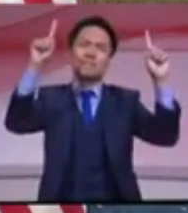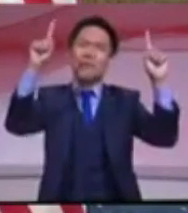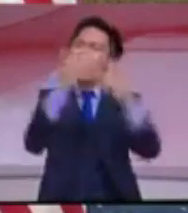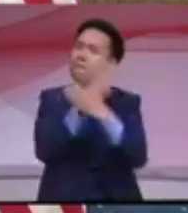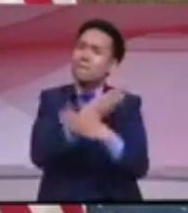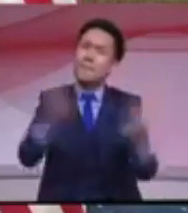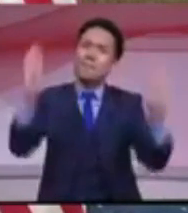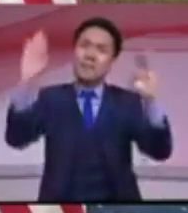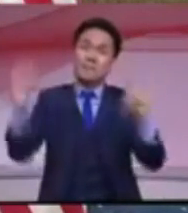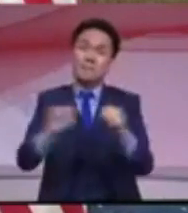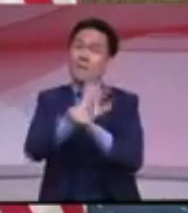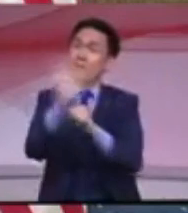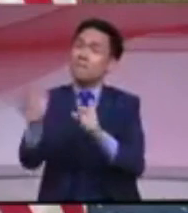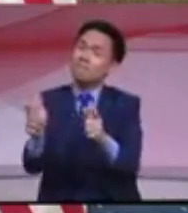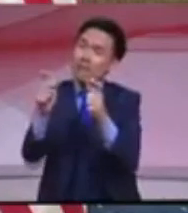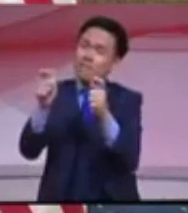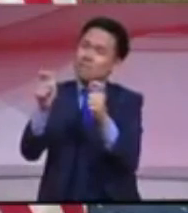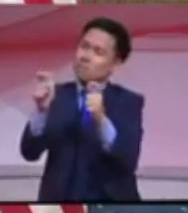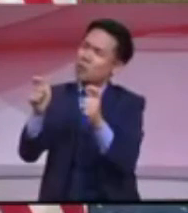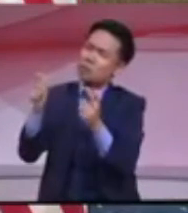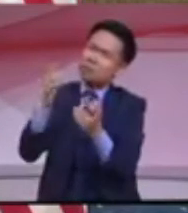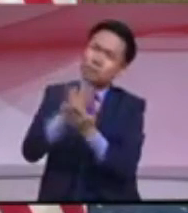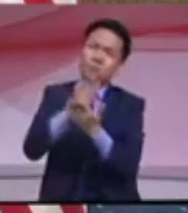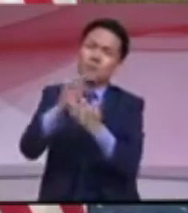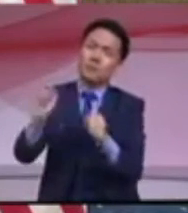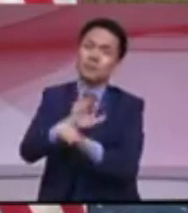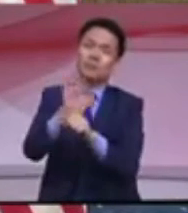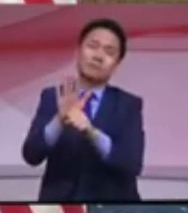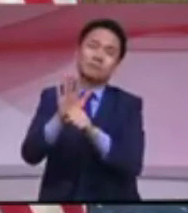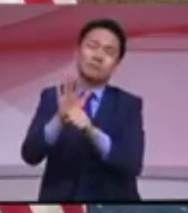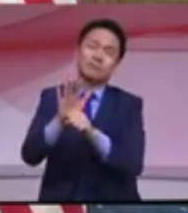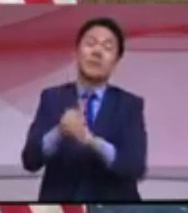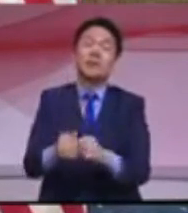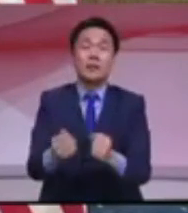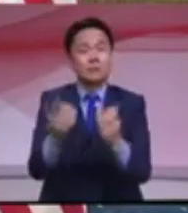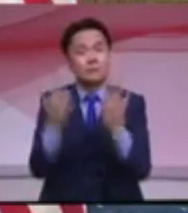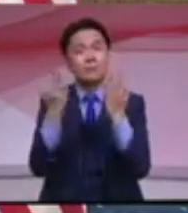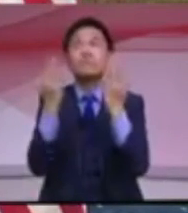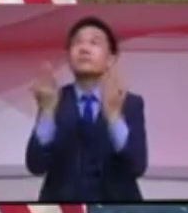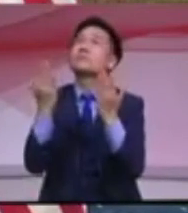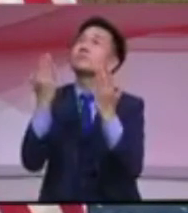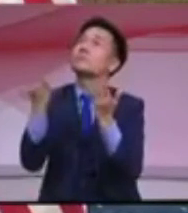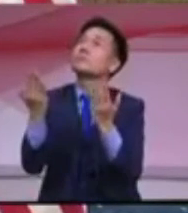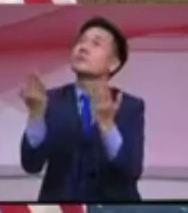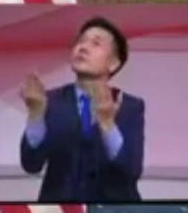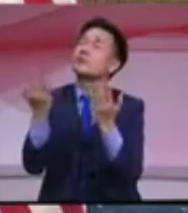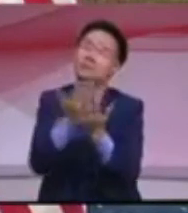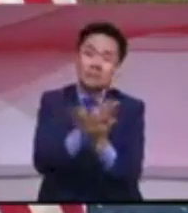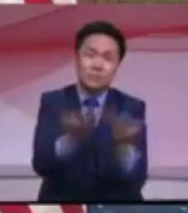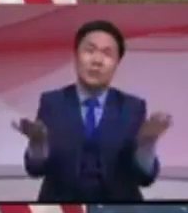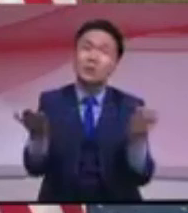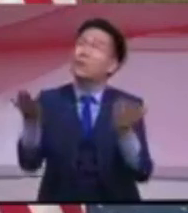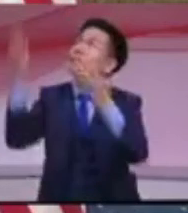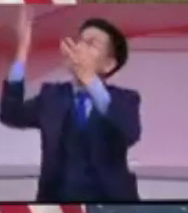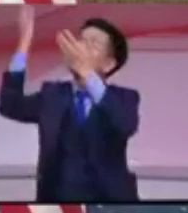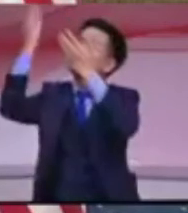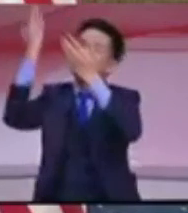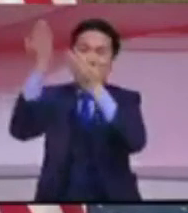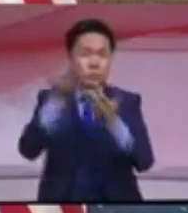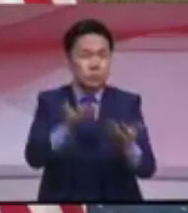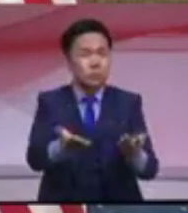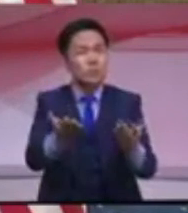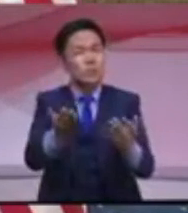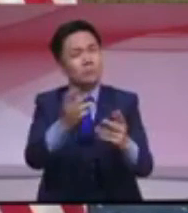wabah ini dengan lebih cepat lagi saya mendoakan semoga saudara dan Story terus diberikan perlindungan